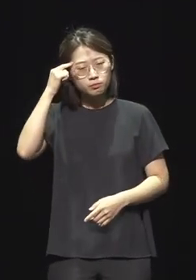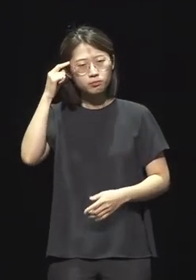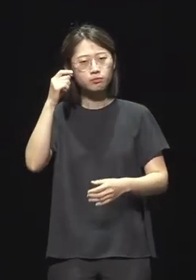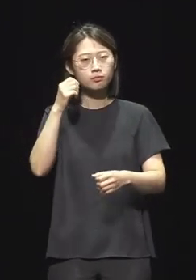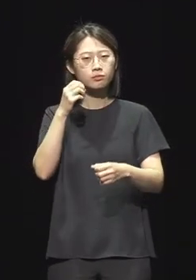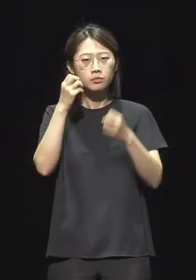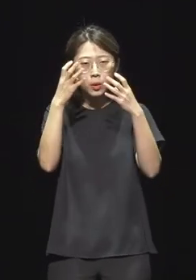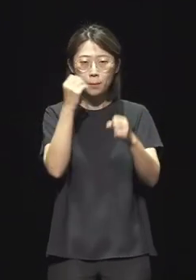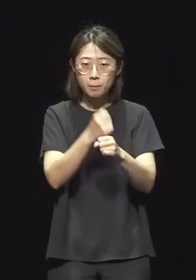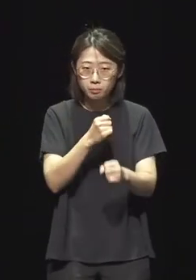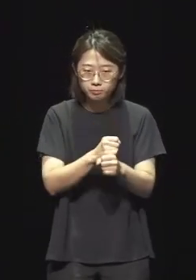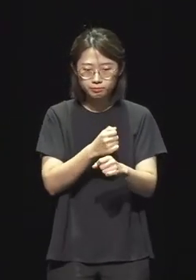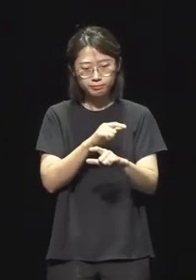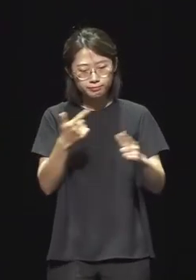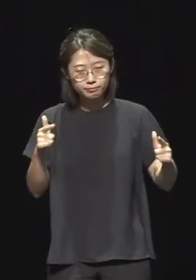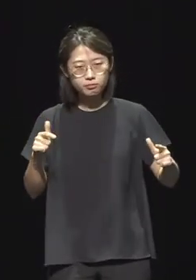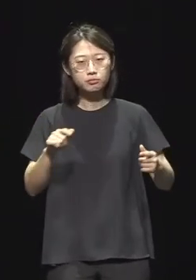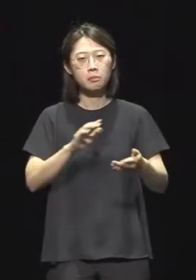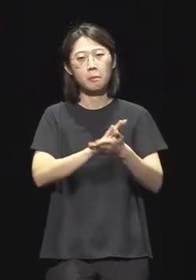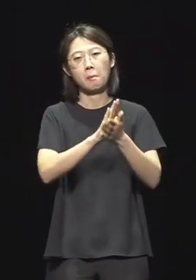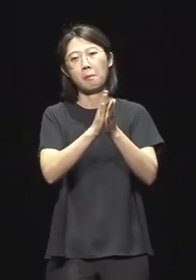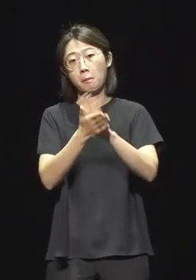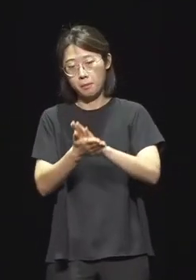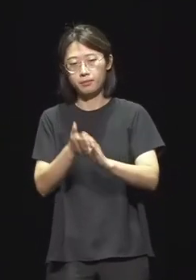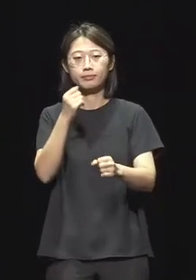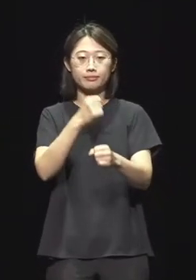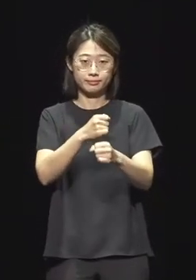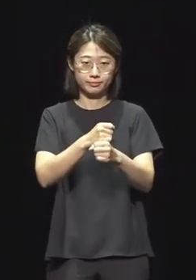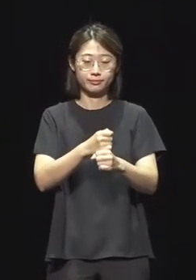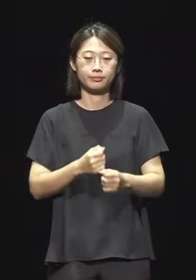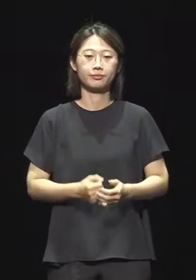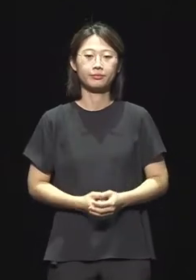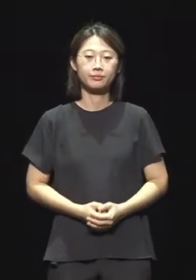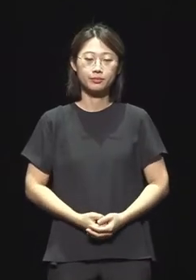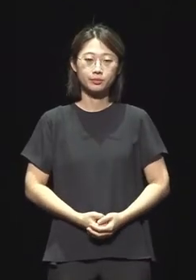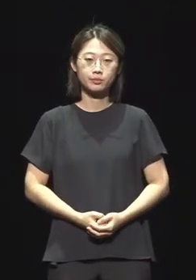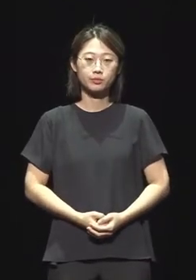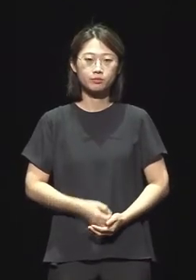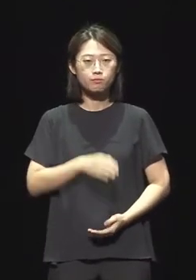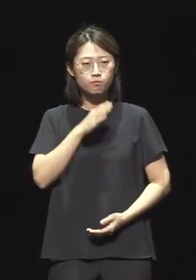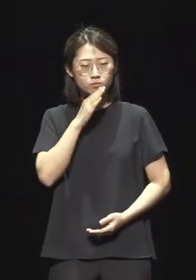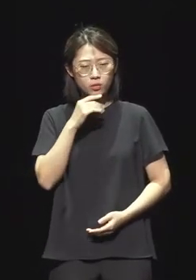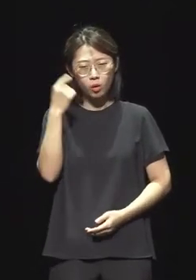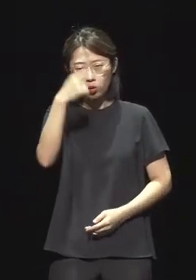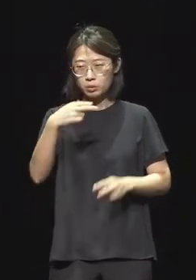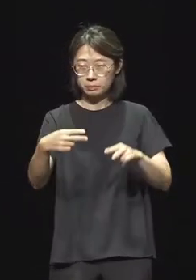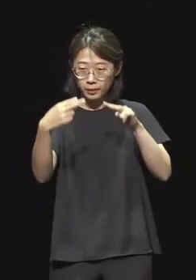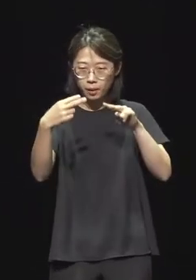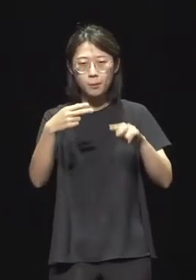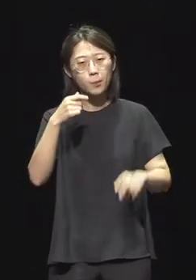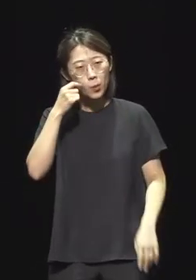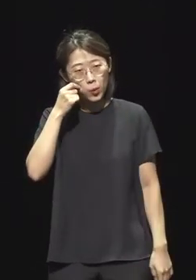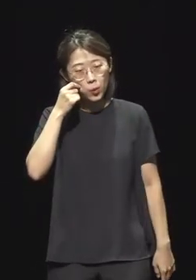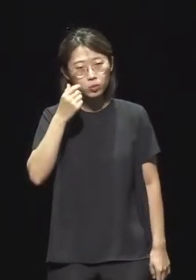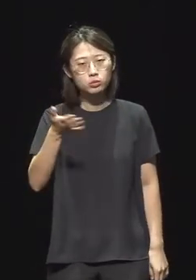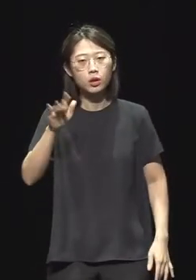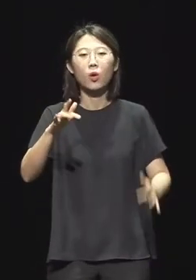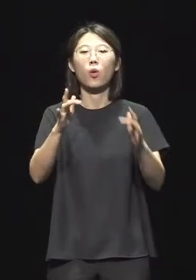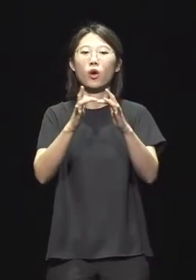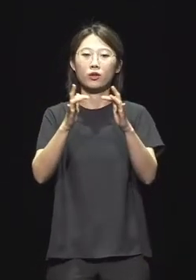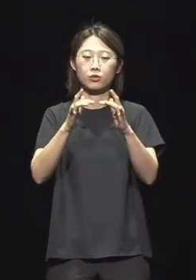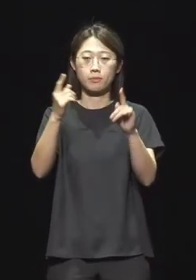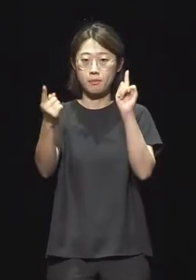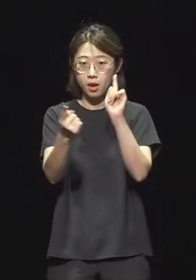기발함은 새로운 형태의 예술활동을 만들었고요. 대면으로 만나지 못하면 온라인으로